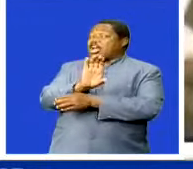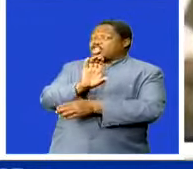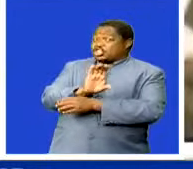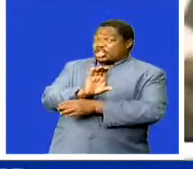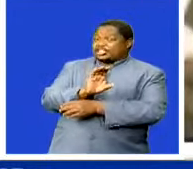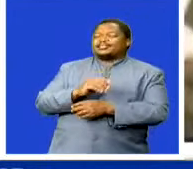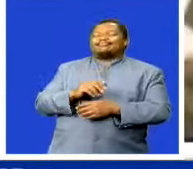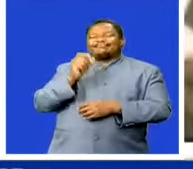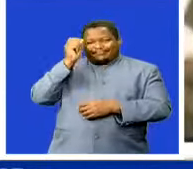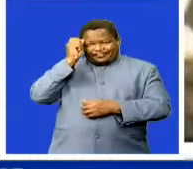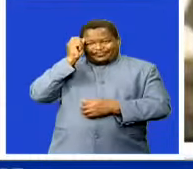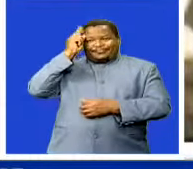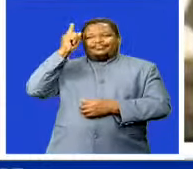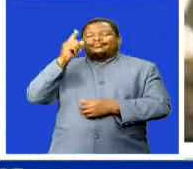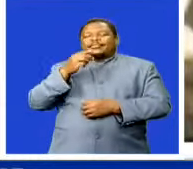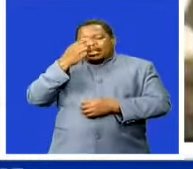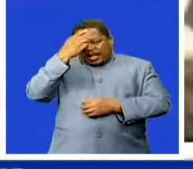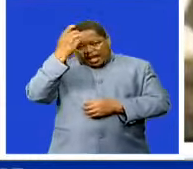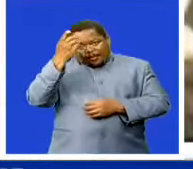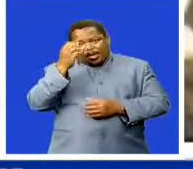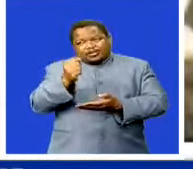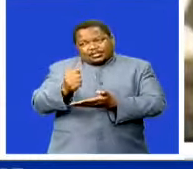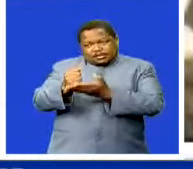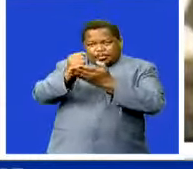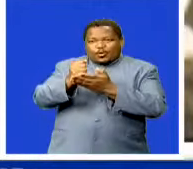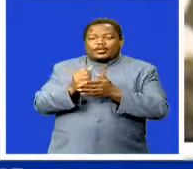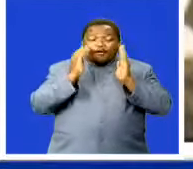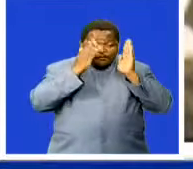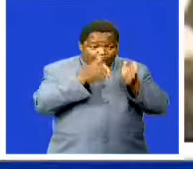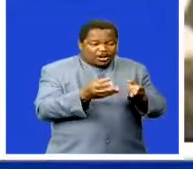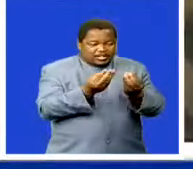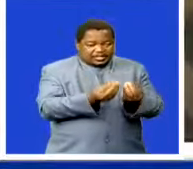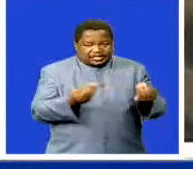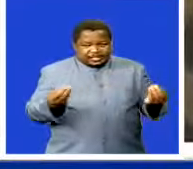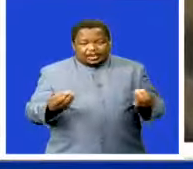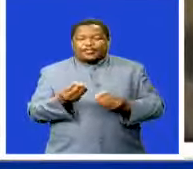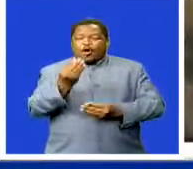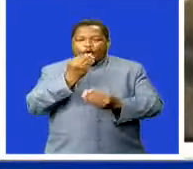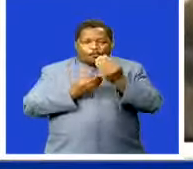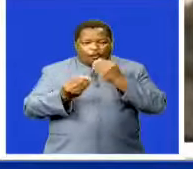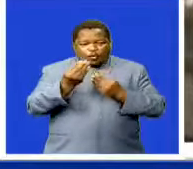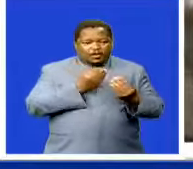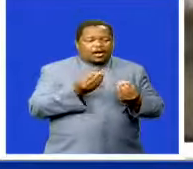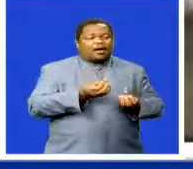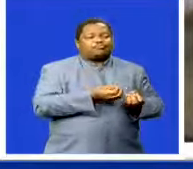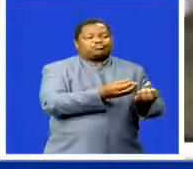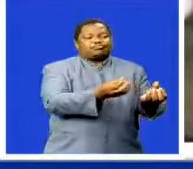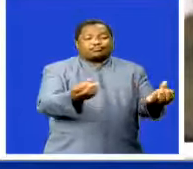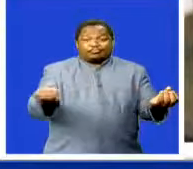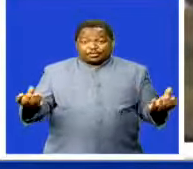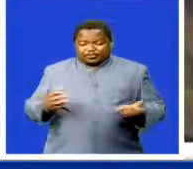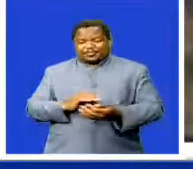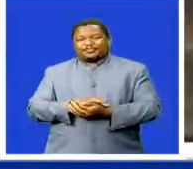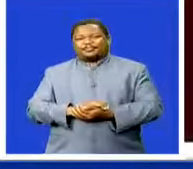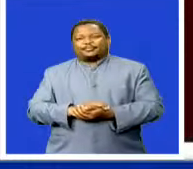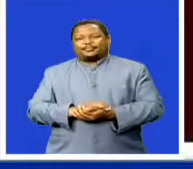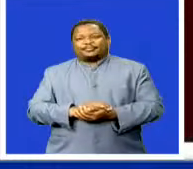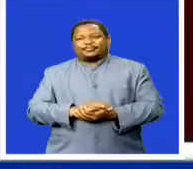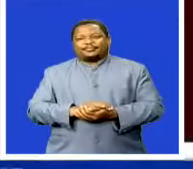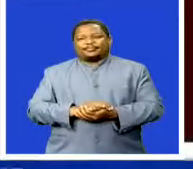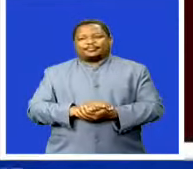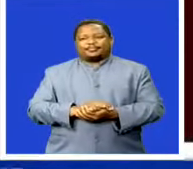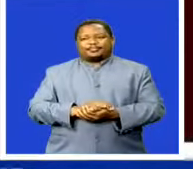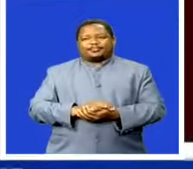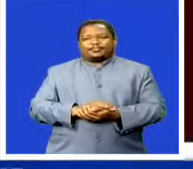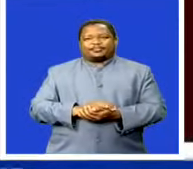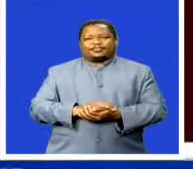kwabhethuka umkhuhlane we-COVID-19 kuleli. Kukushabalala make mfundisi ukukhulumela ukuwamukelisa abantwana kudla. La